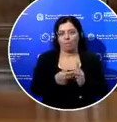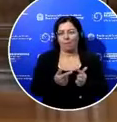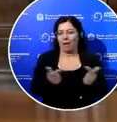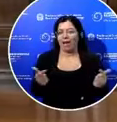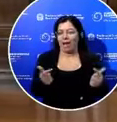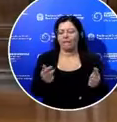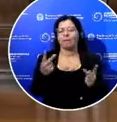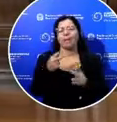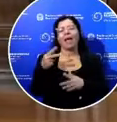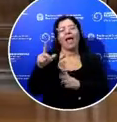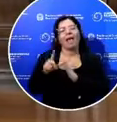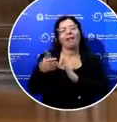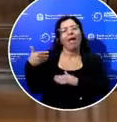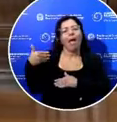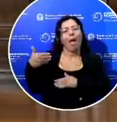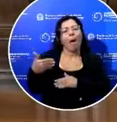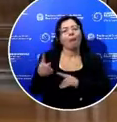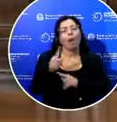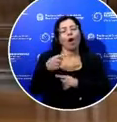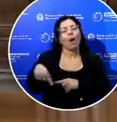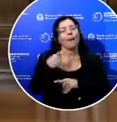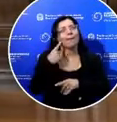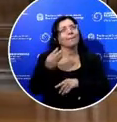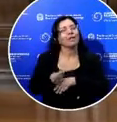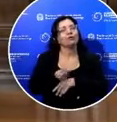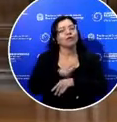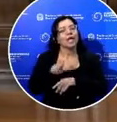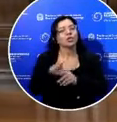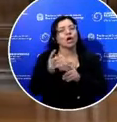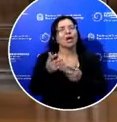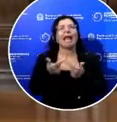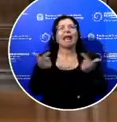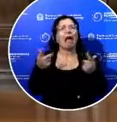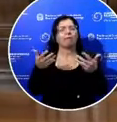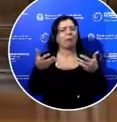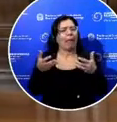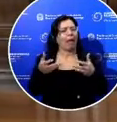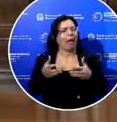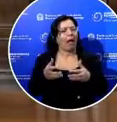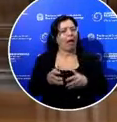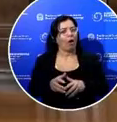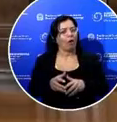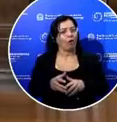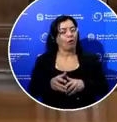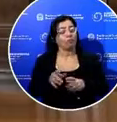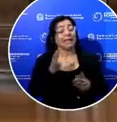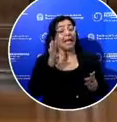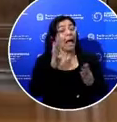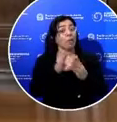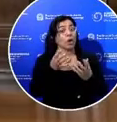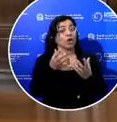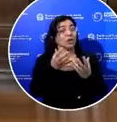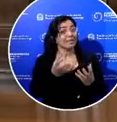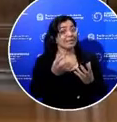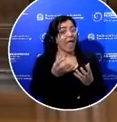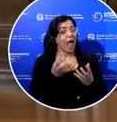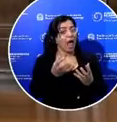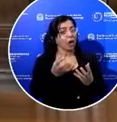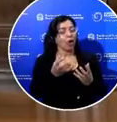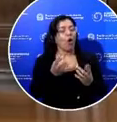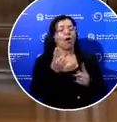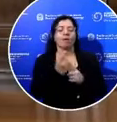come sbiadita la percezione della sua gravità. In ogni approccio serio a qualsiasi questione bisogna